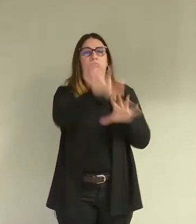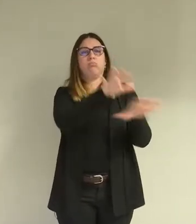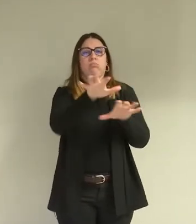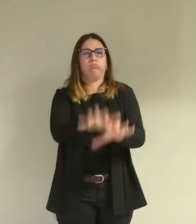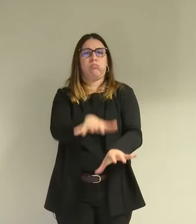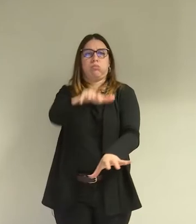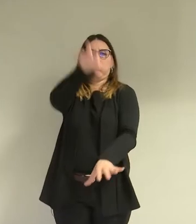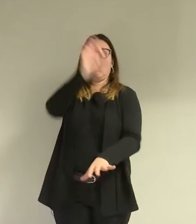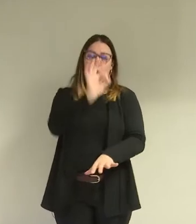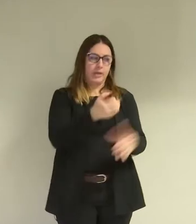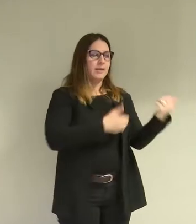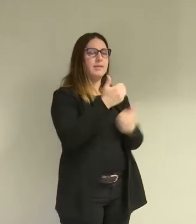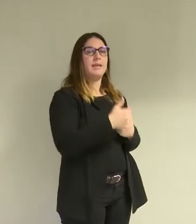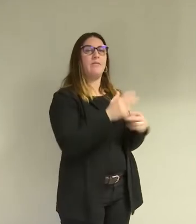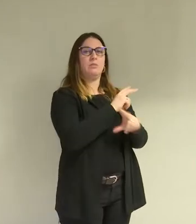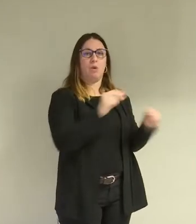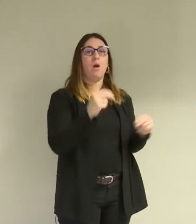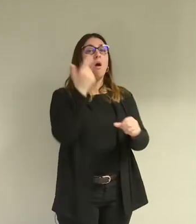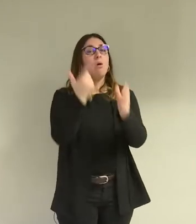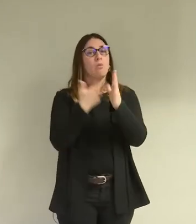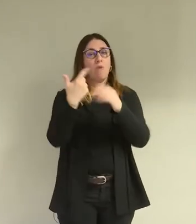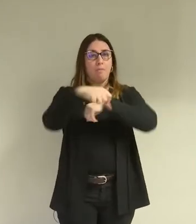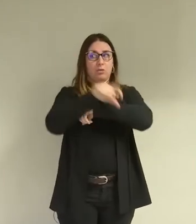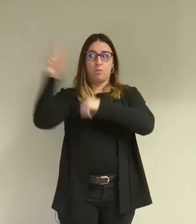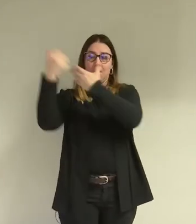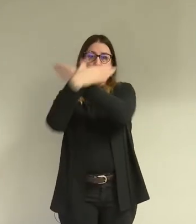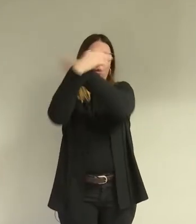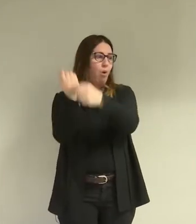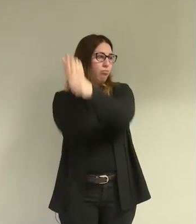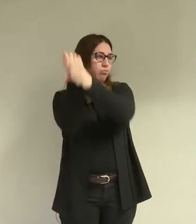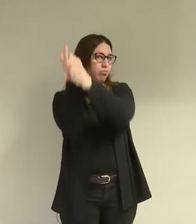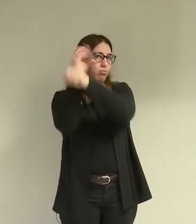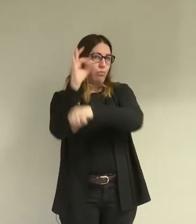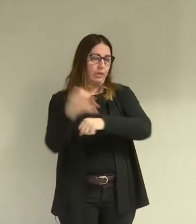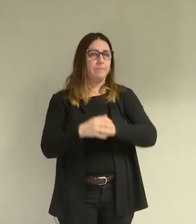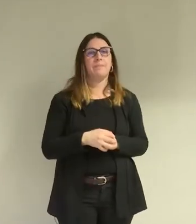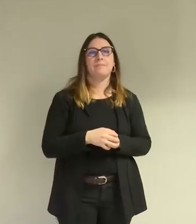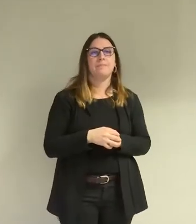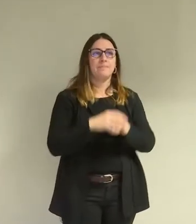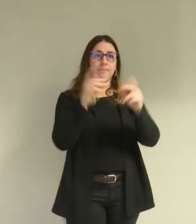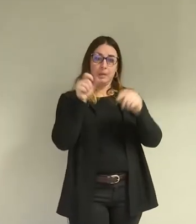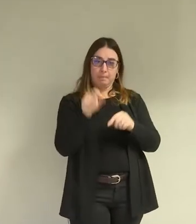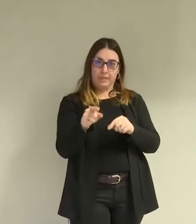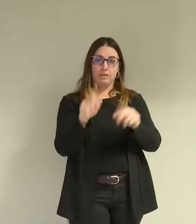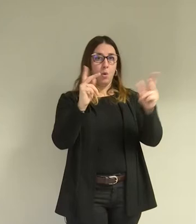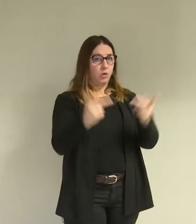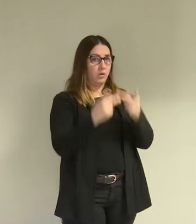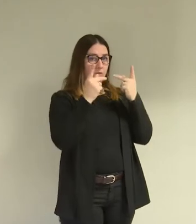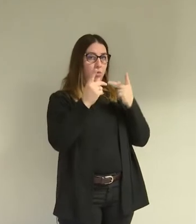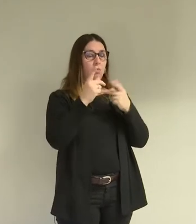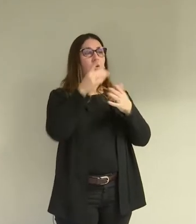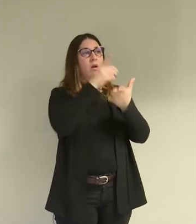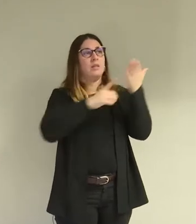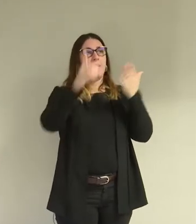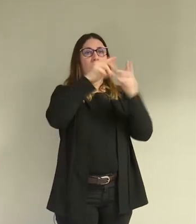les déchets sont évacués deux fois par semaine par la métropole le site fait l'objet d'une autorisation de la direction régionale de l'environnement